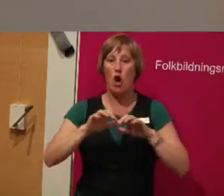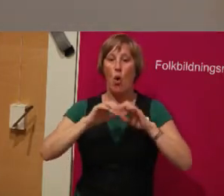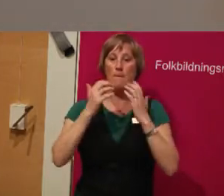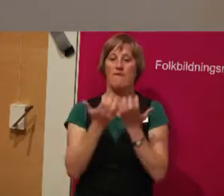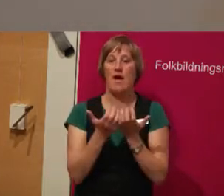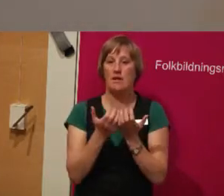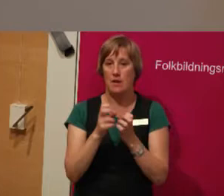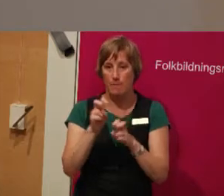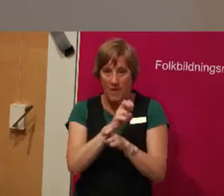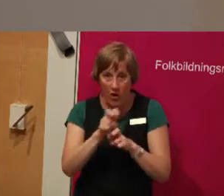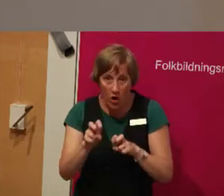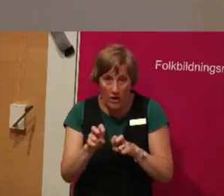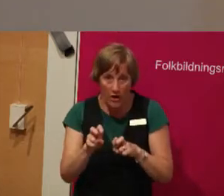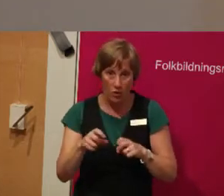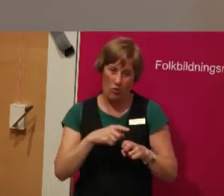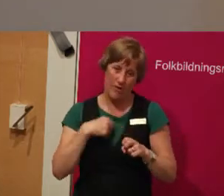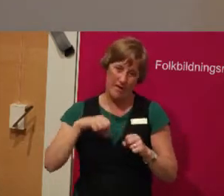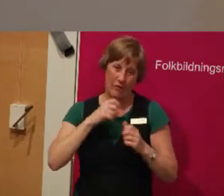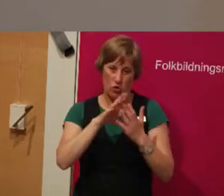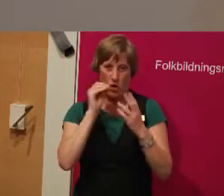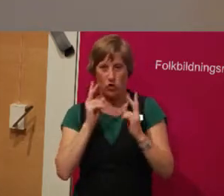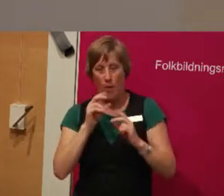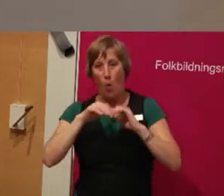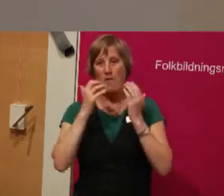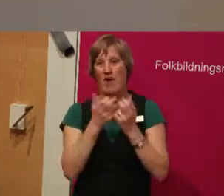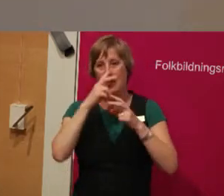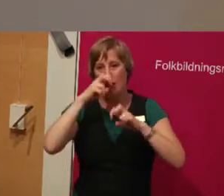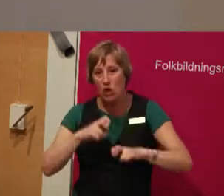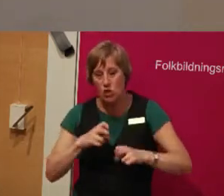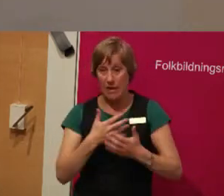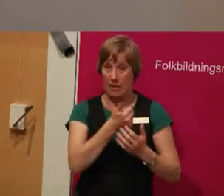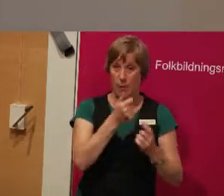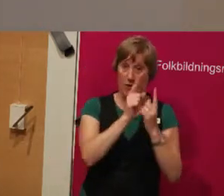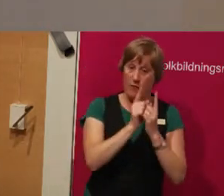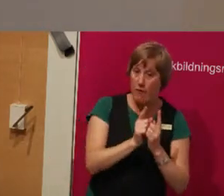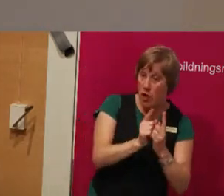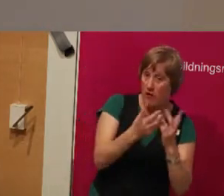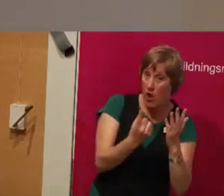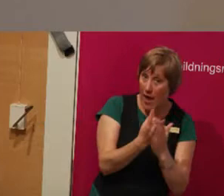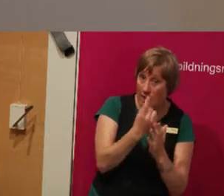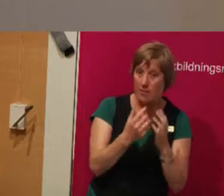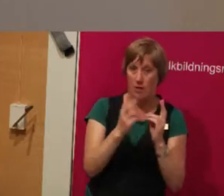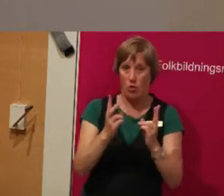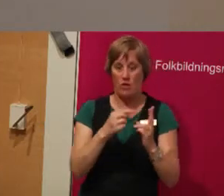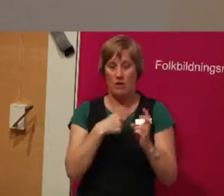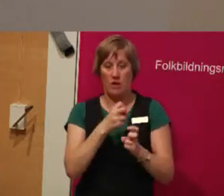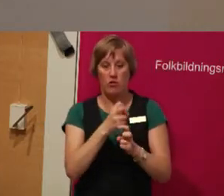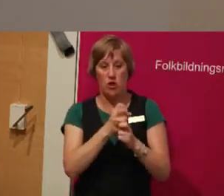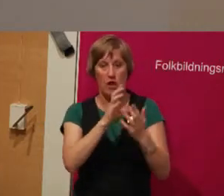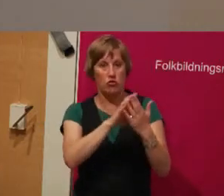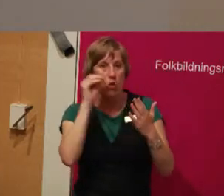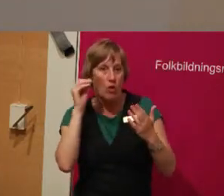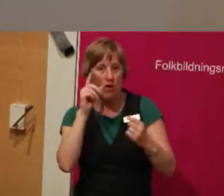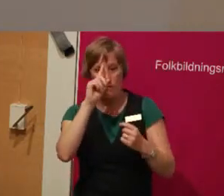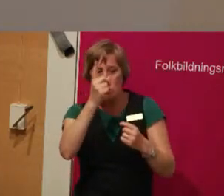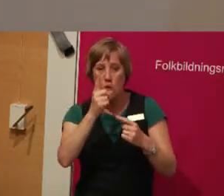tolkat som att vi ska ägna oss åt omvärldsanalys, som innebär att vi inte bara ska följa vad som händer, utan vi ska också försöka tolka, förstå